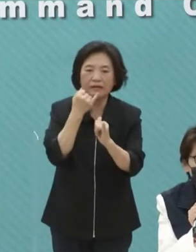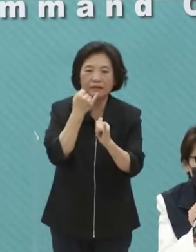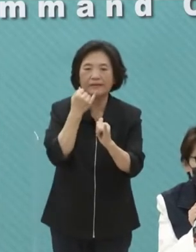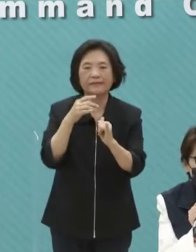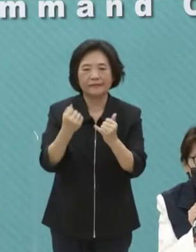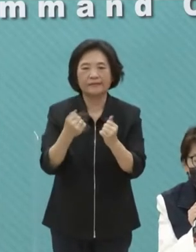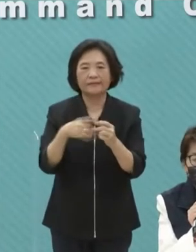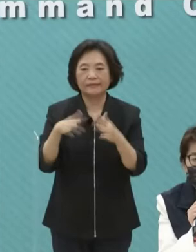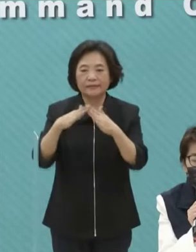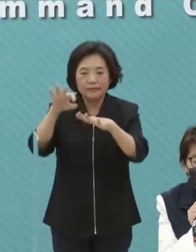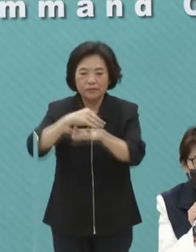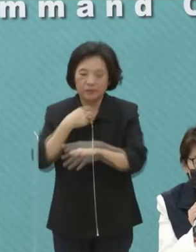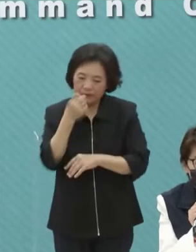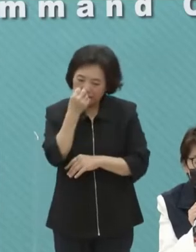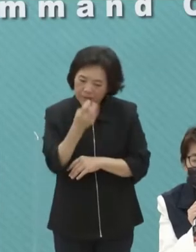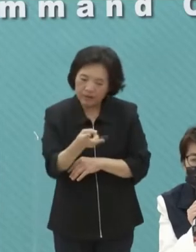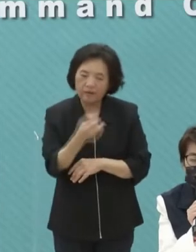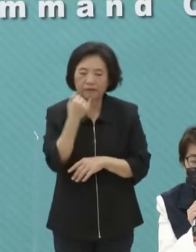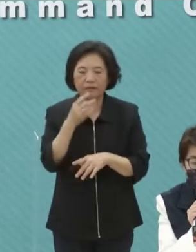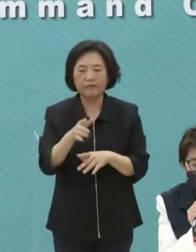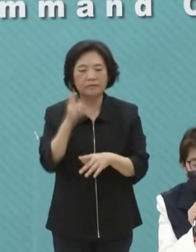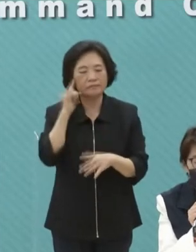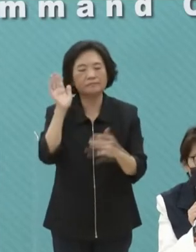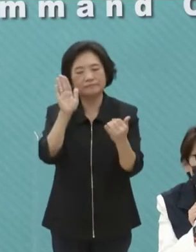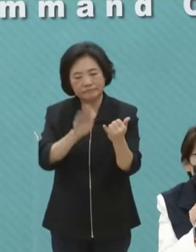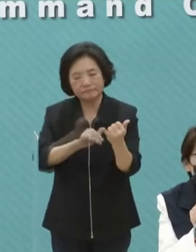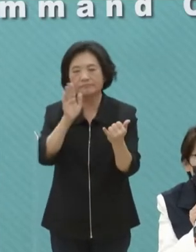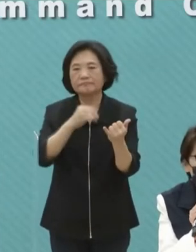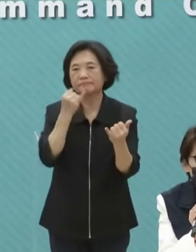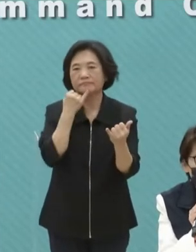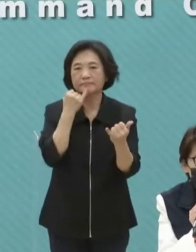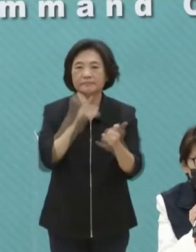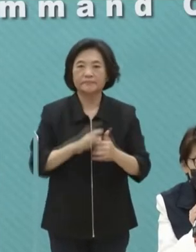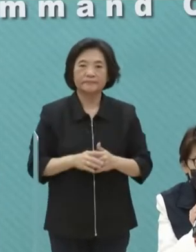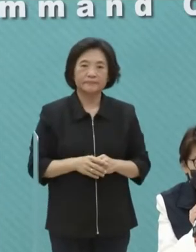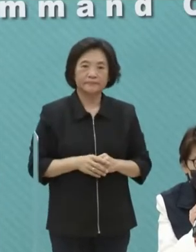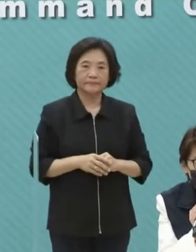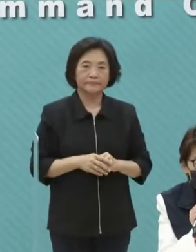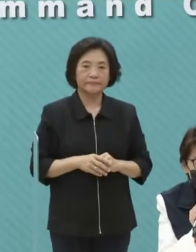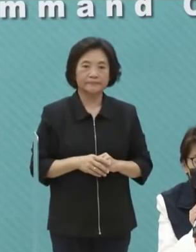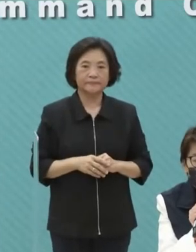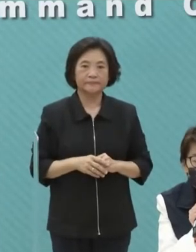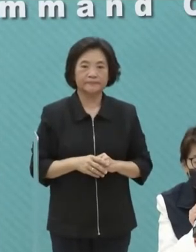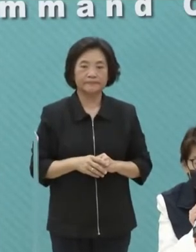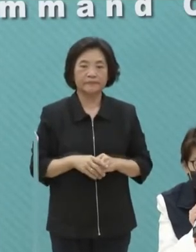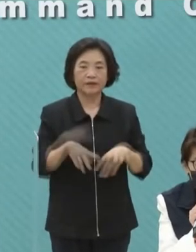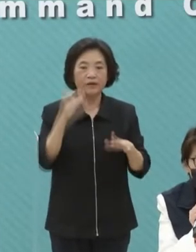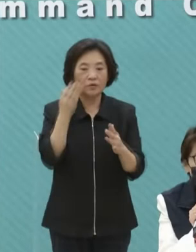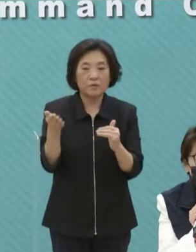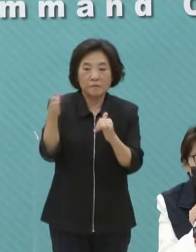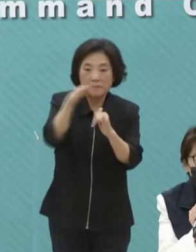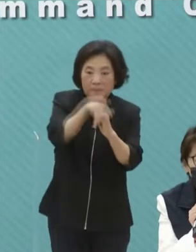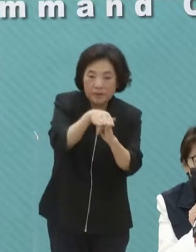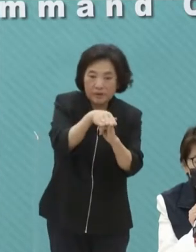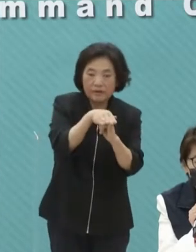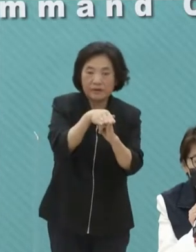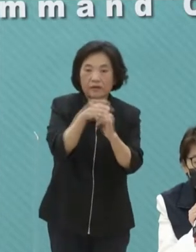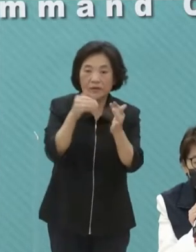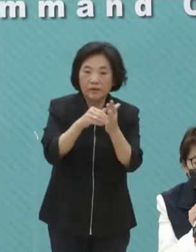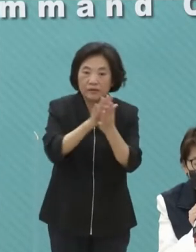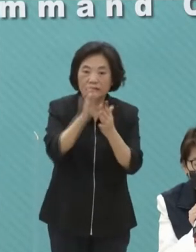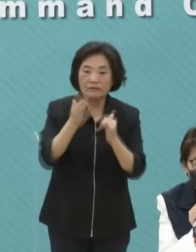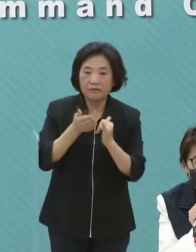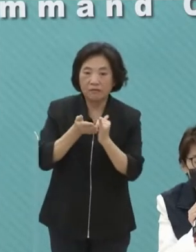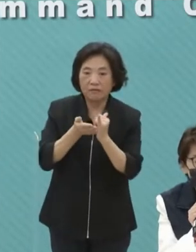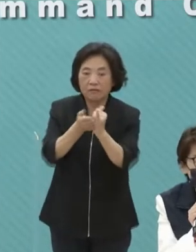殓，可以让家属在这边行一个简单的仪式。那如果已经盖棺以后，那到要进到